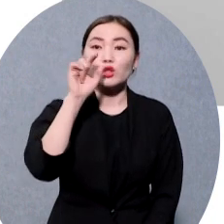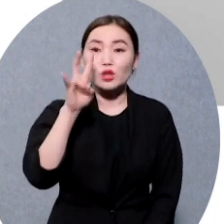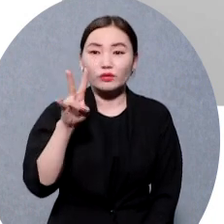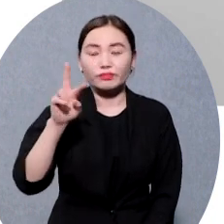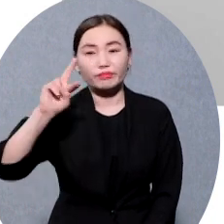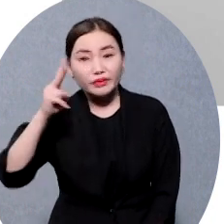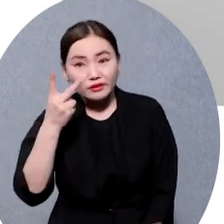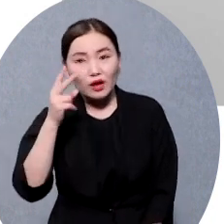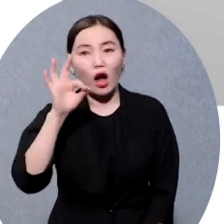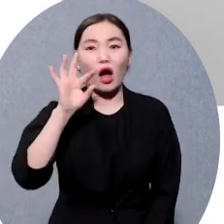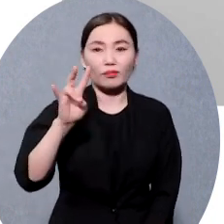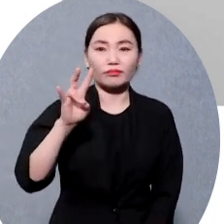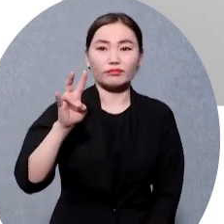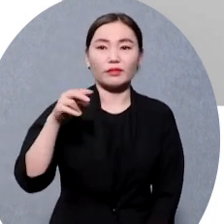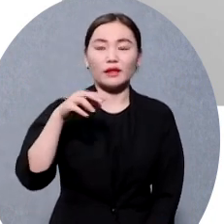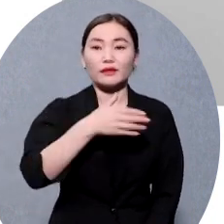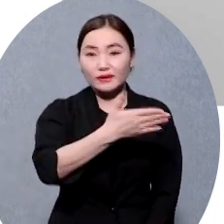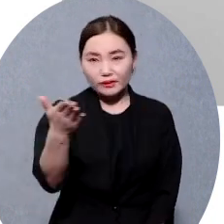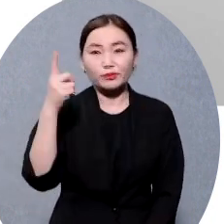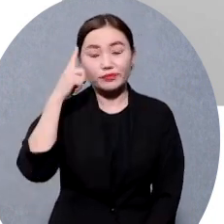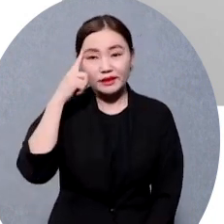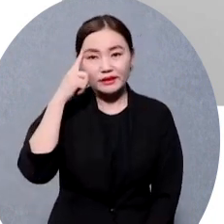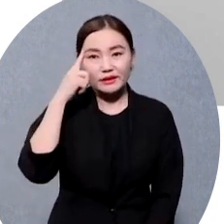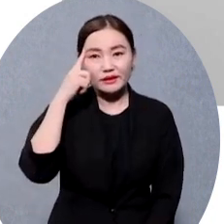вэ гэдгээ сайн бас давхар бодоорой.